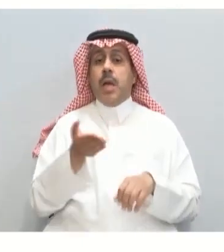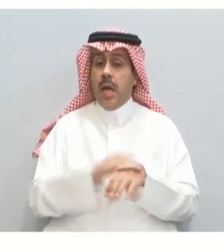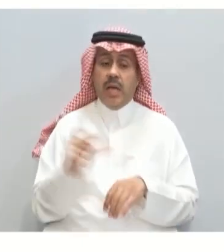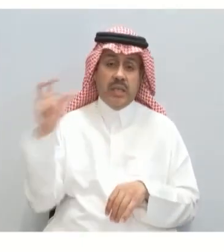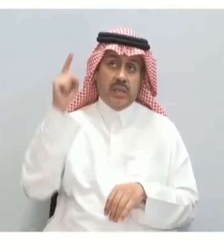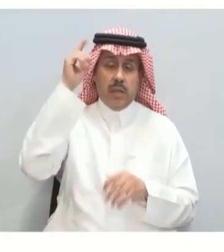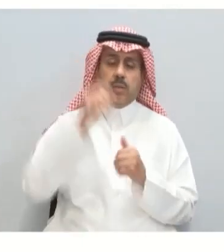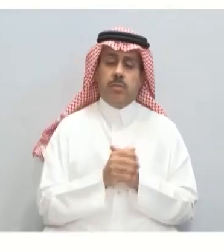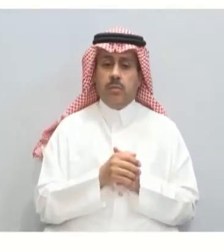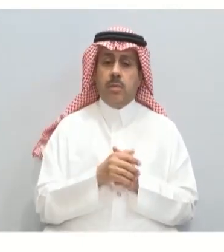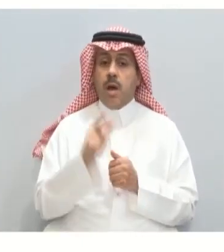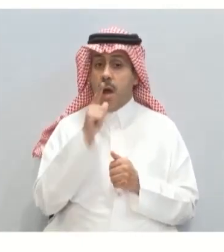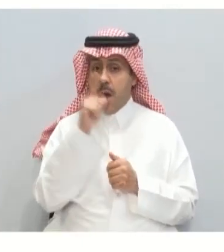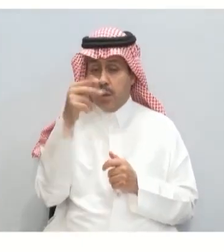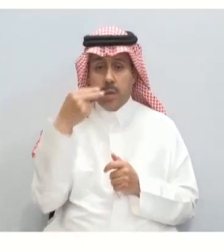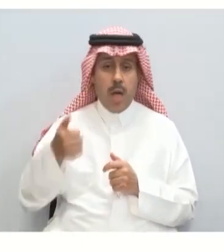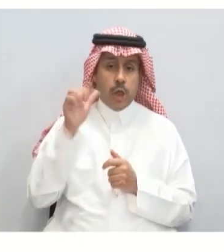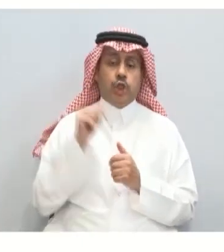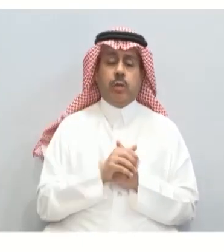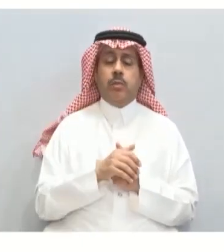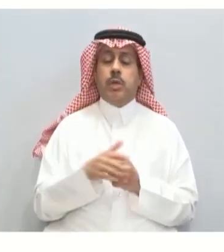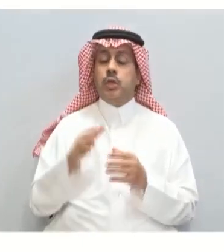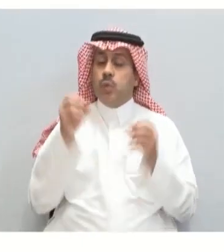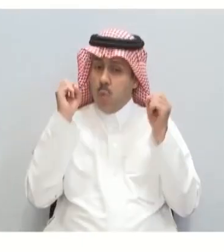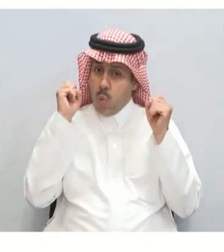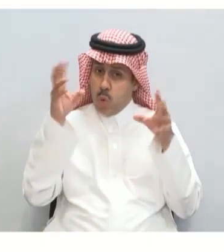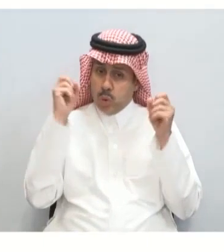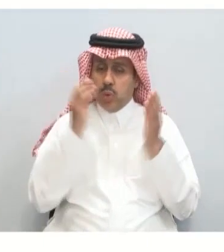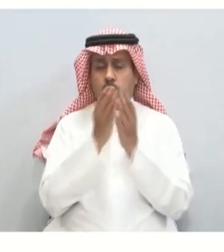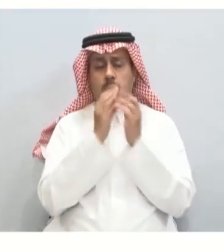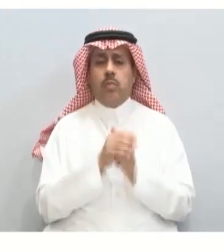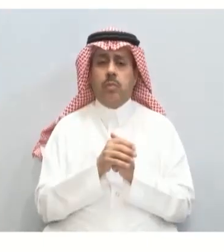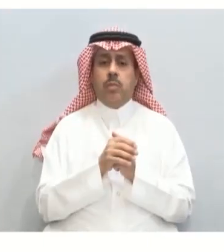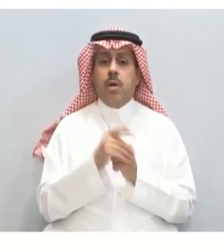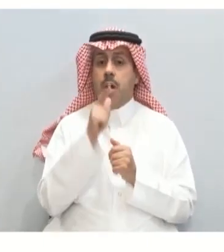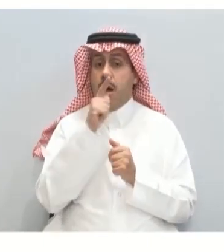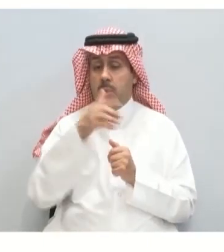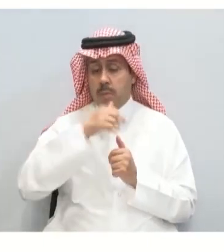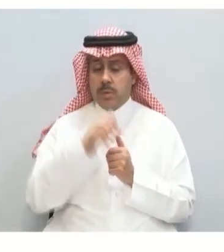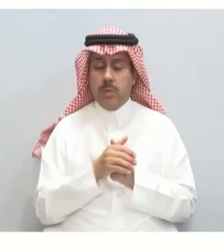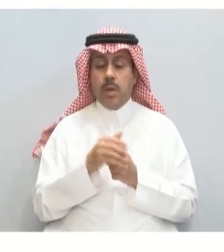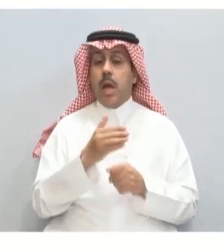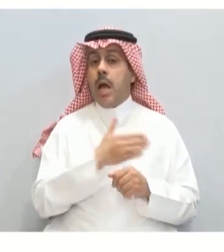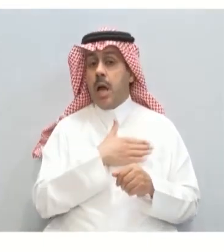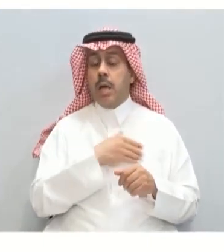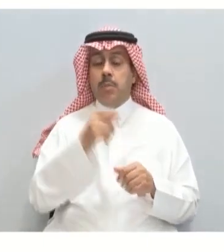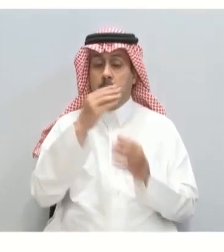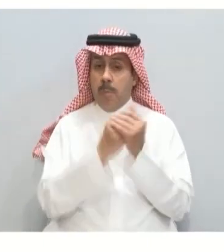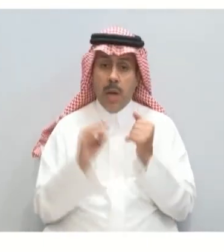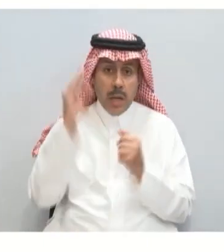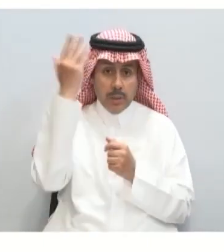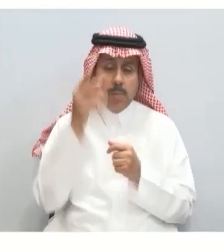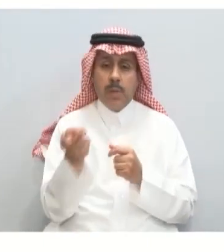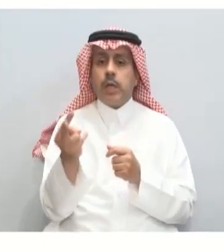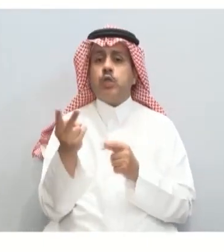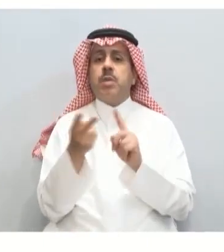فقلت يا رسول الله انك تكثر ان تدعو بهذا الدعاء فقال ان قلب الادم بين اصبعين